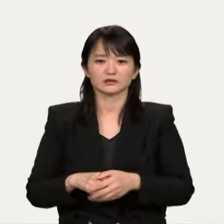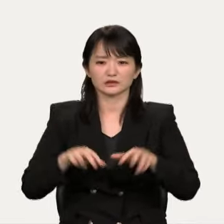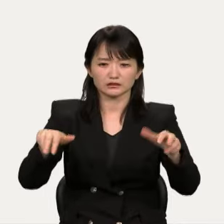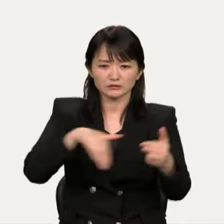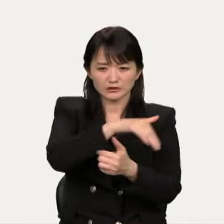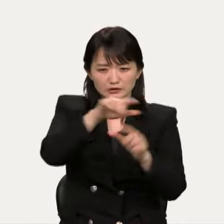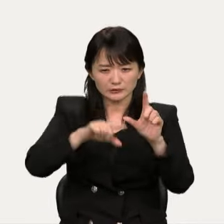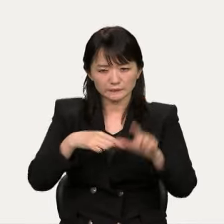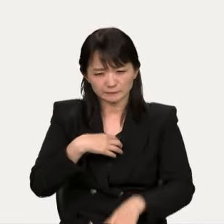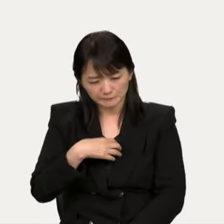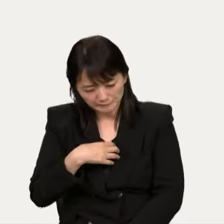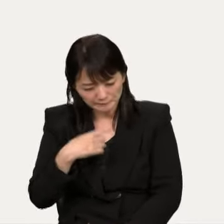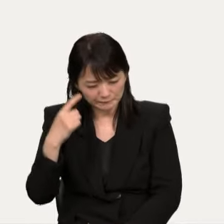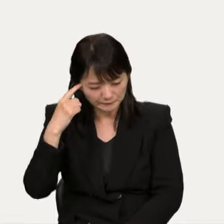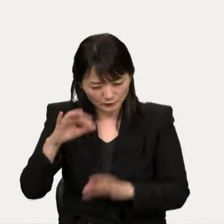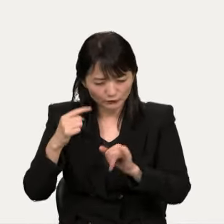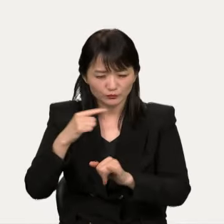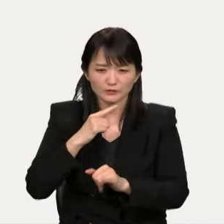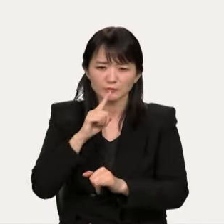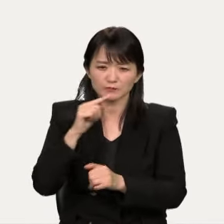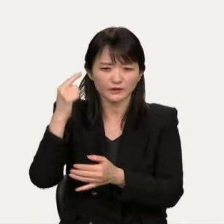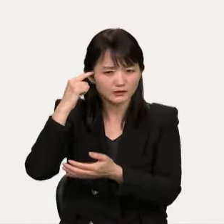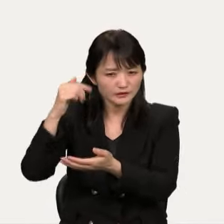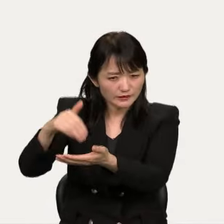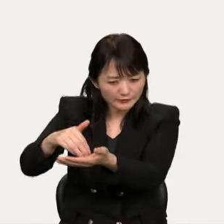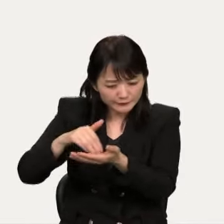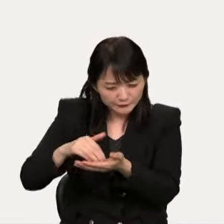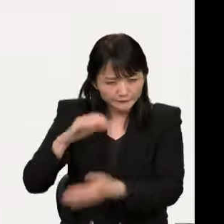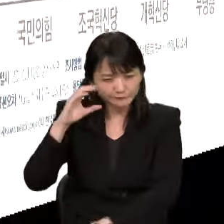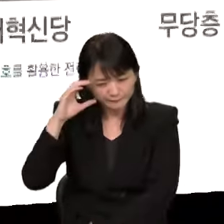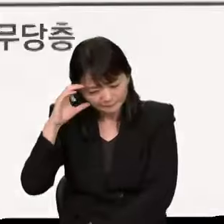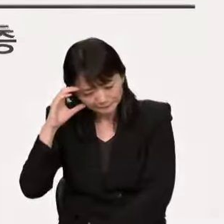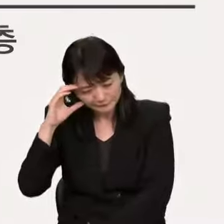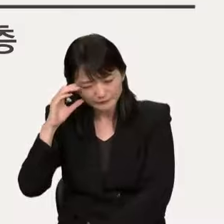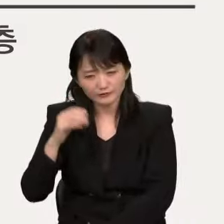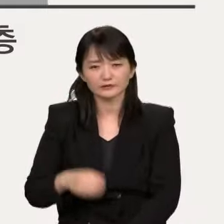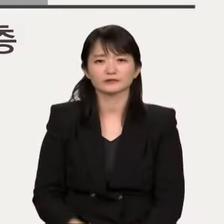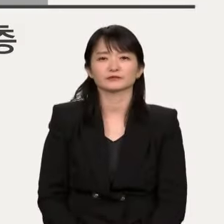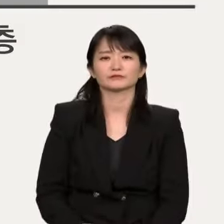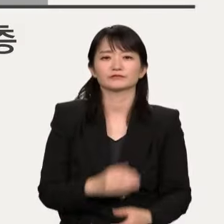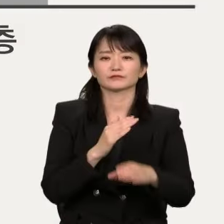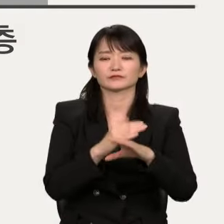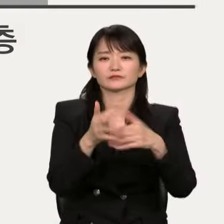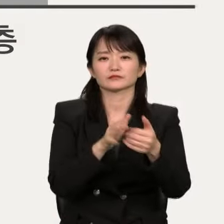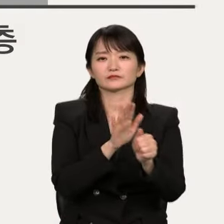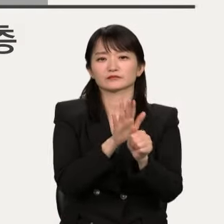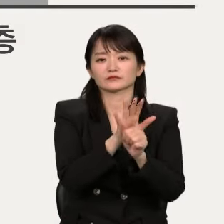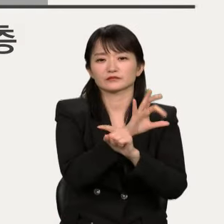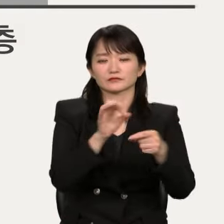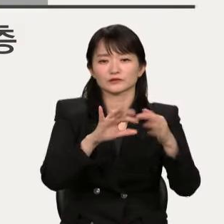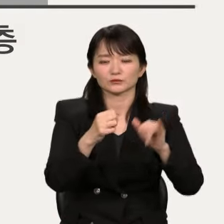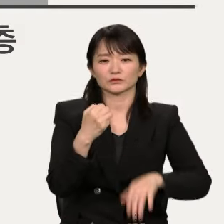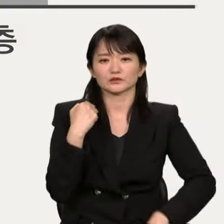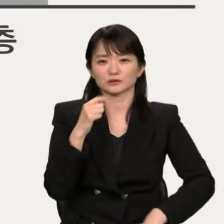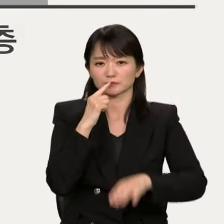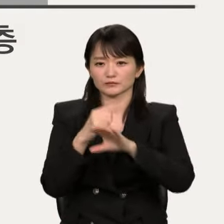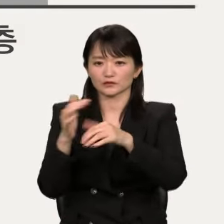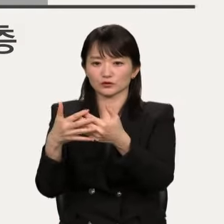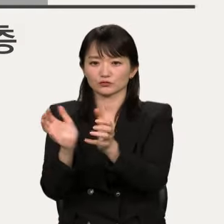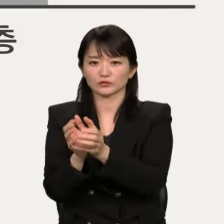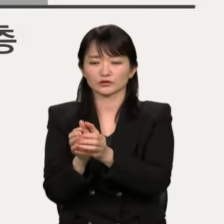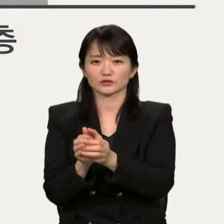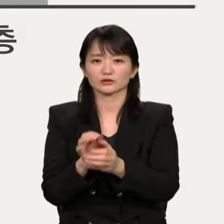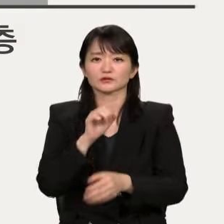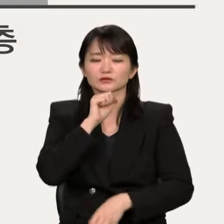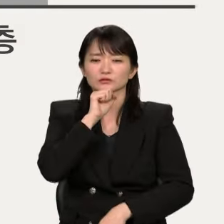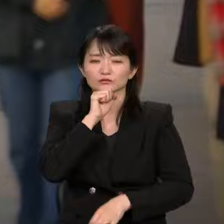아래 국민 목소리에 더욱 귀를 기울여 나갈 것이라고 밝혔습니다. 정당 지지도는 국민의힘과 더불어민주당이